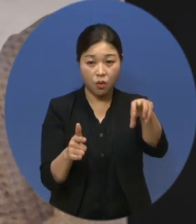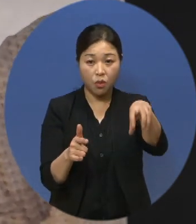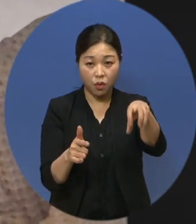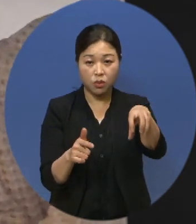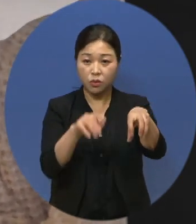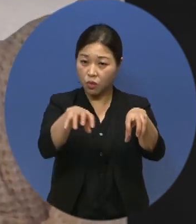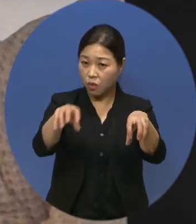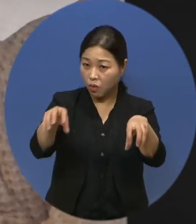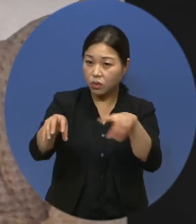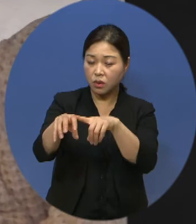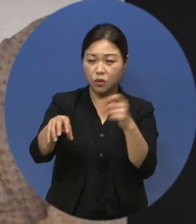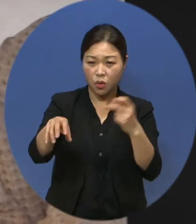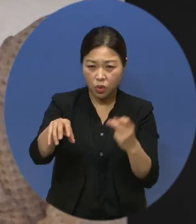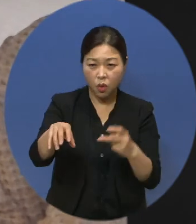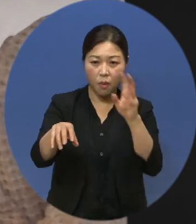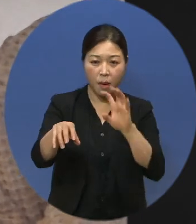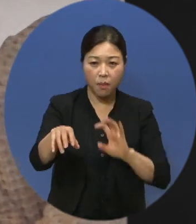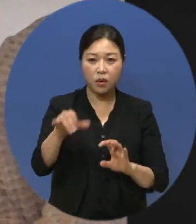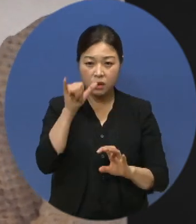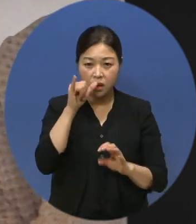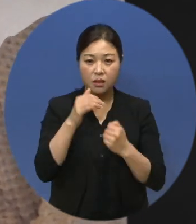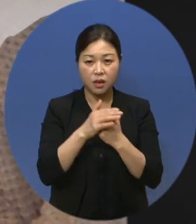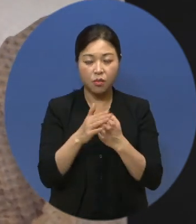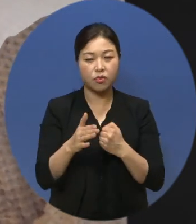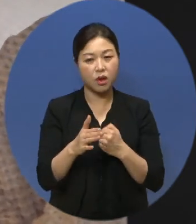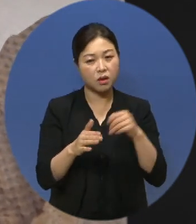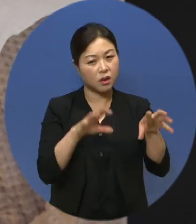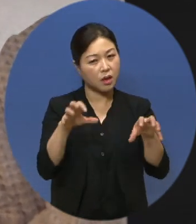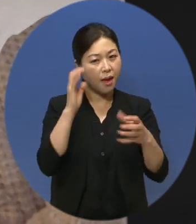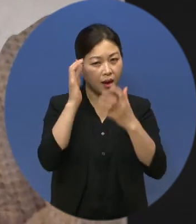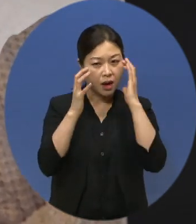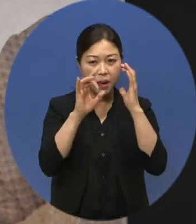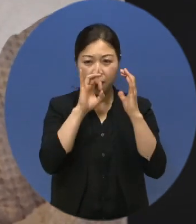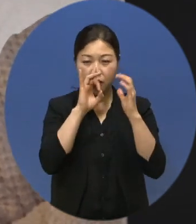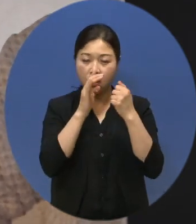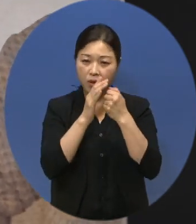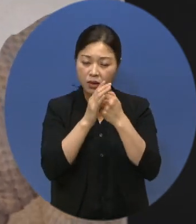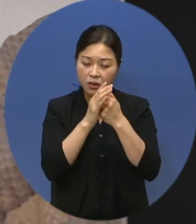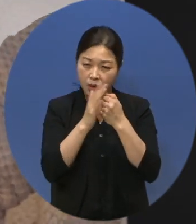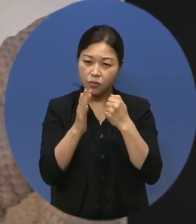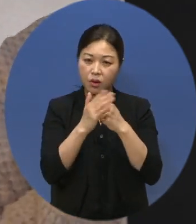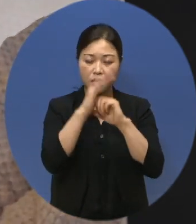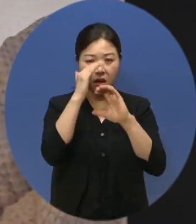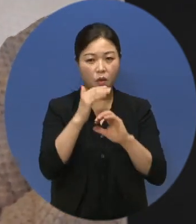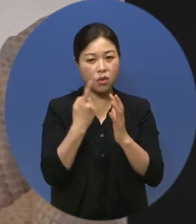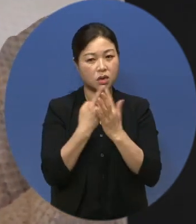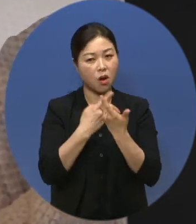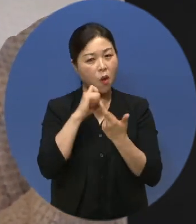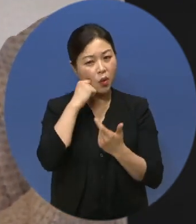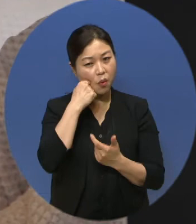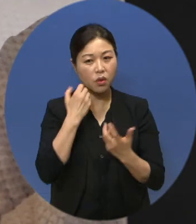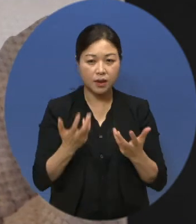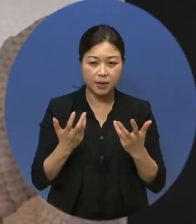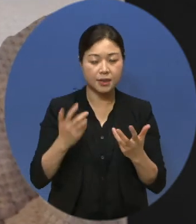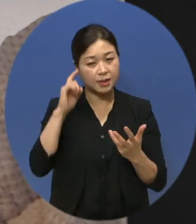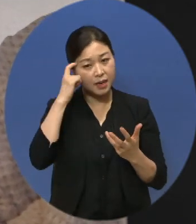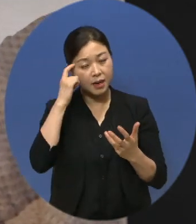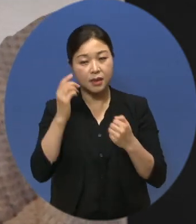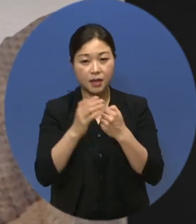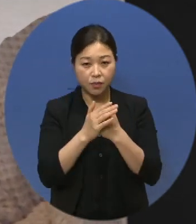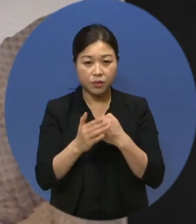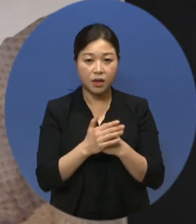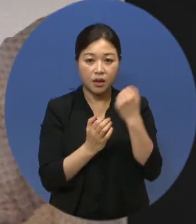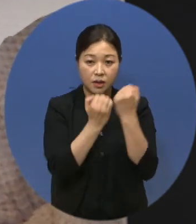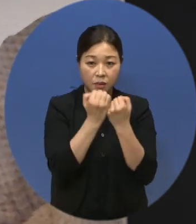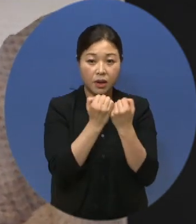나와서 이게 헷갈리면 안 되겠다 그러면 스토리를 이해하지 못하겠다라는 생각이 들어서 네. 그 해설할 때 명칭을